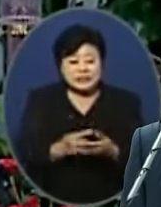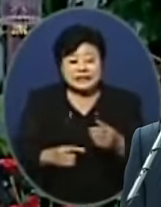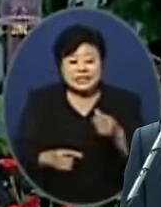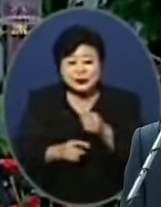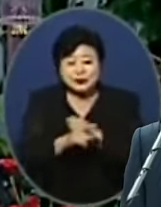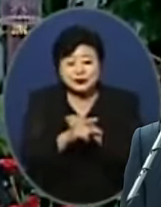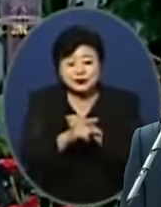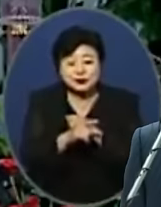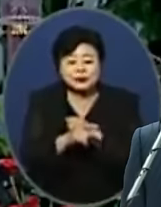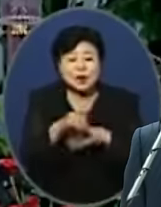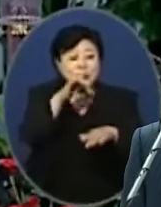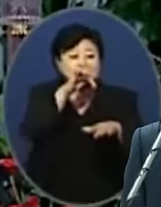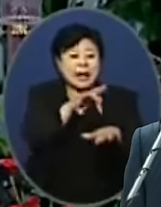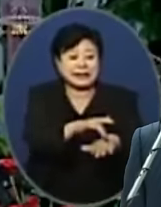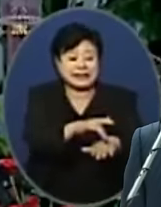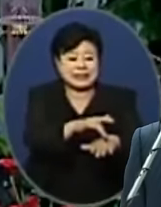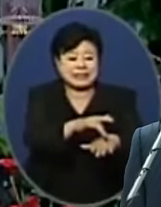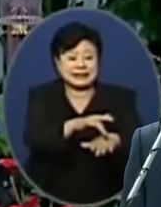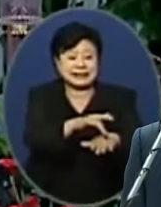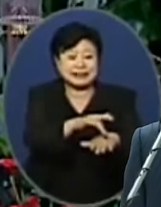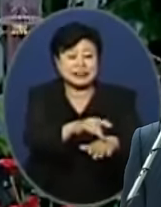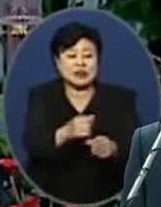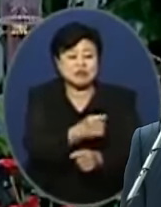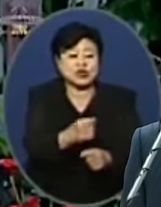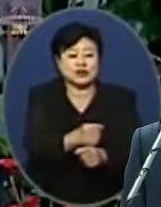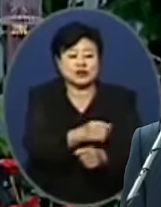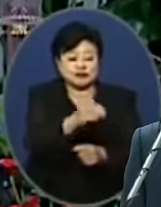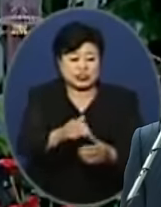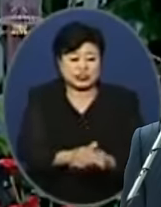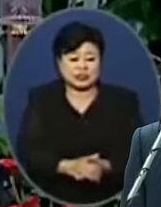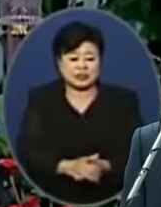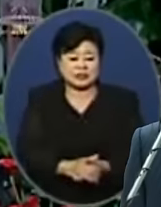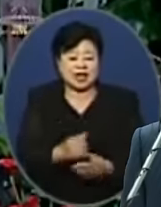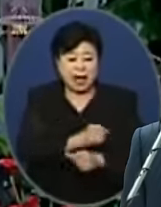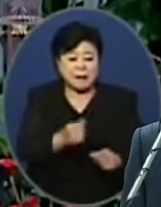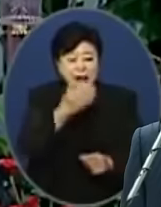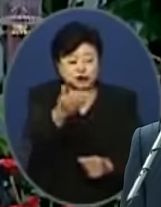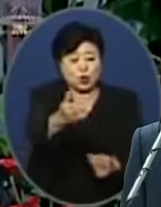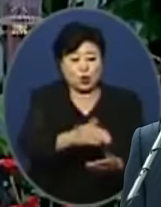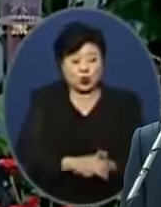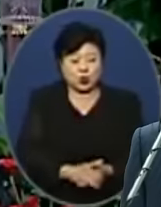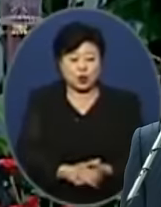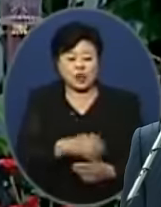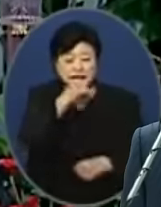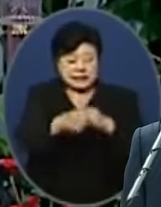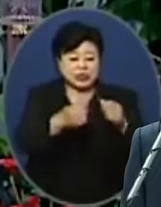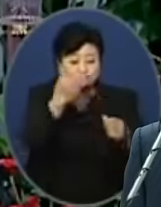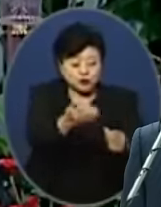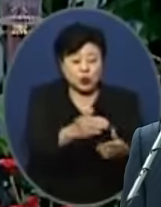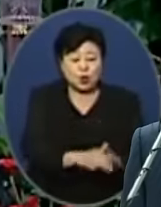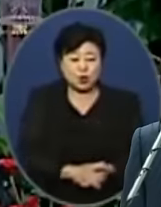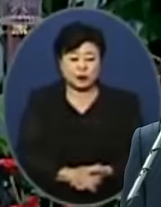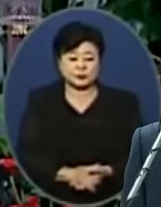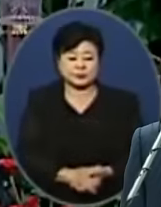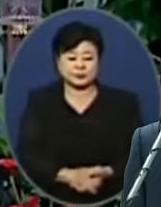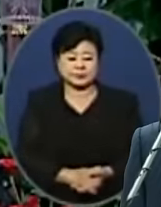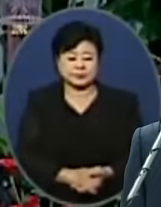마귀에 묶여있는 우리에게 해방을 주고 자유를 주기 위해서 오신